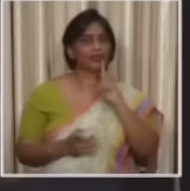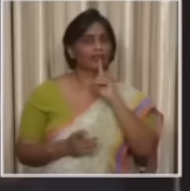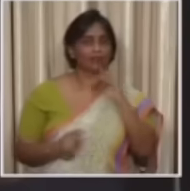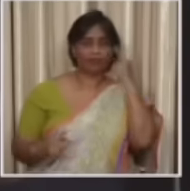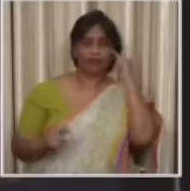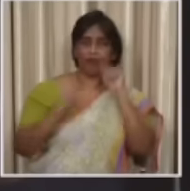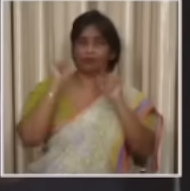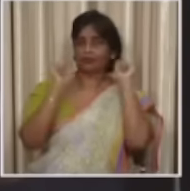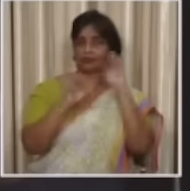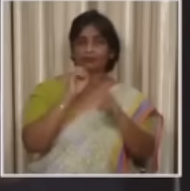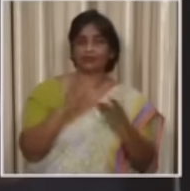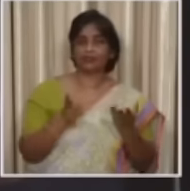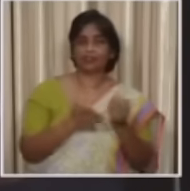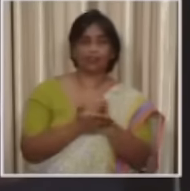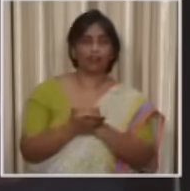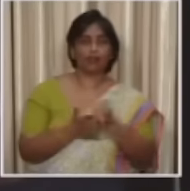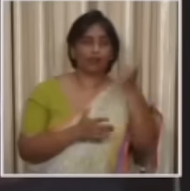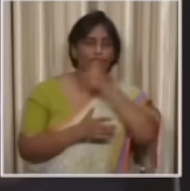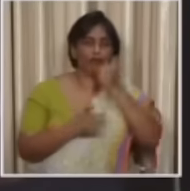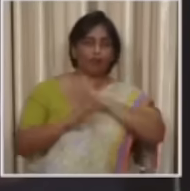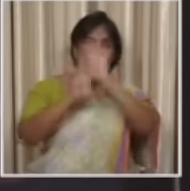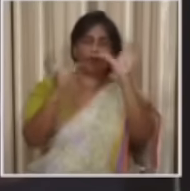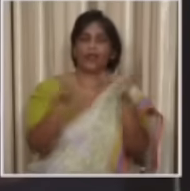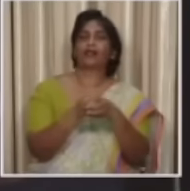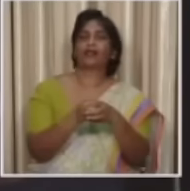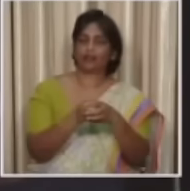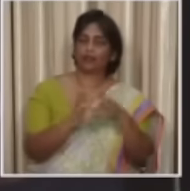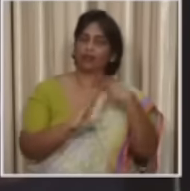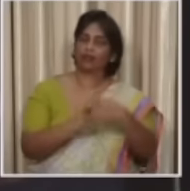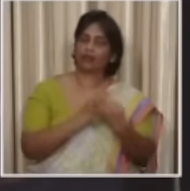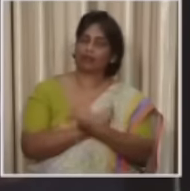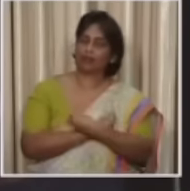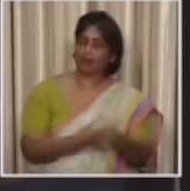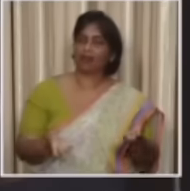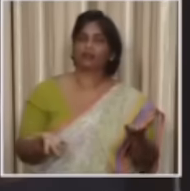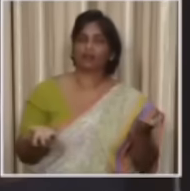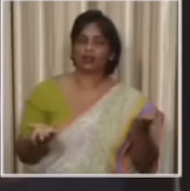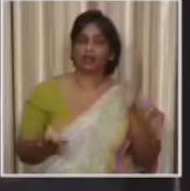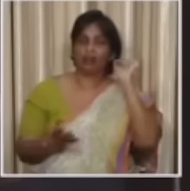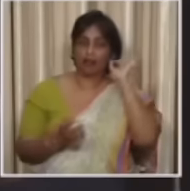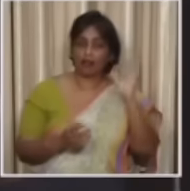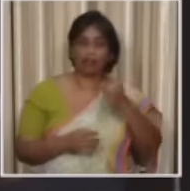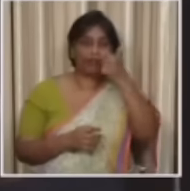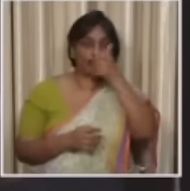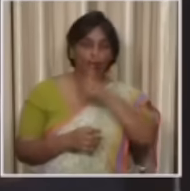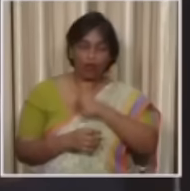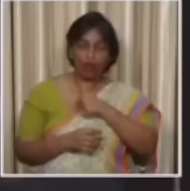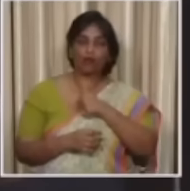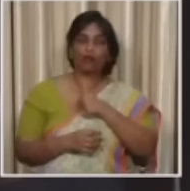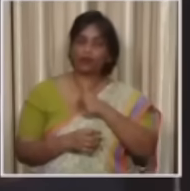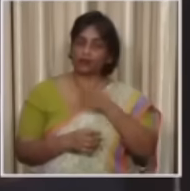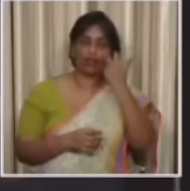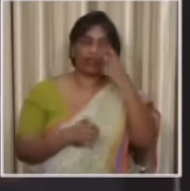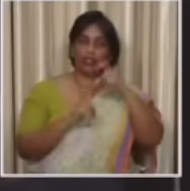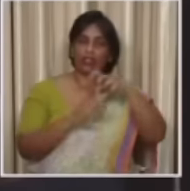කමෙන්ට් ඔක්කොම ගැල මේ හොරු ඔක්කොම එක්කවු මේ රට විනාස කරනවා දැන් රත්තරන් කියලා හොරෙක්